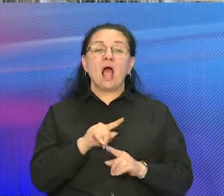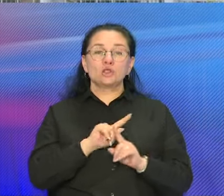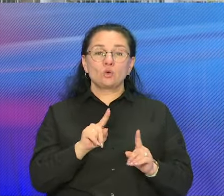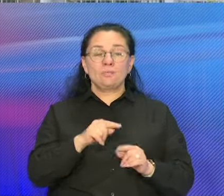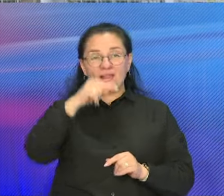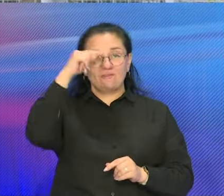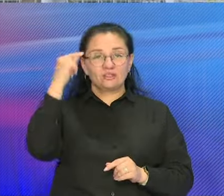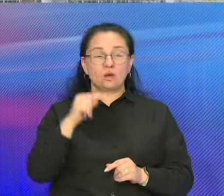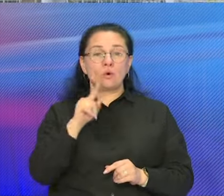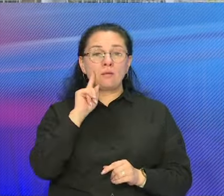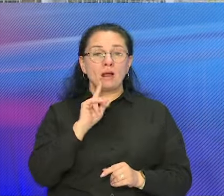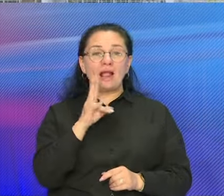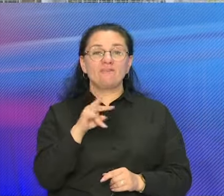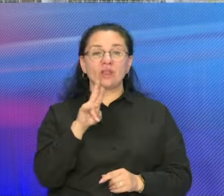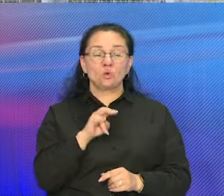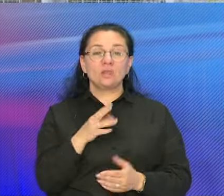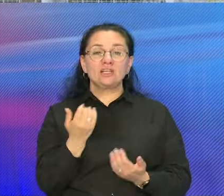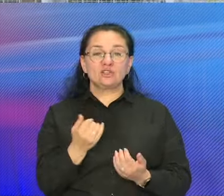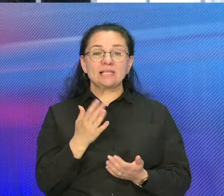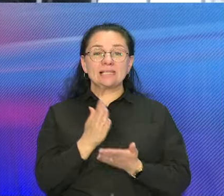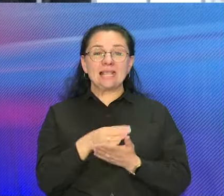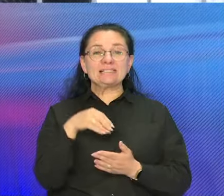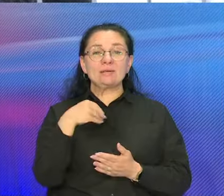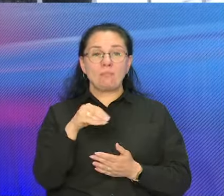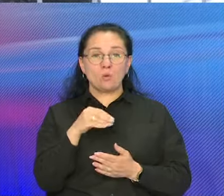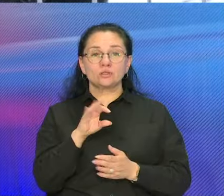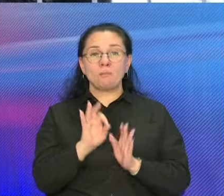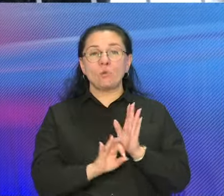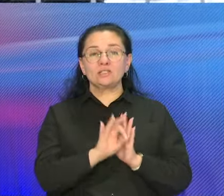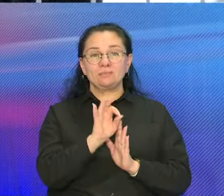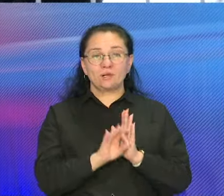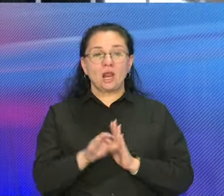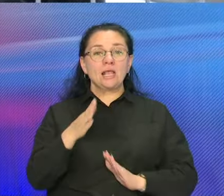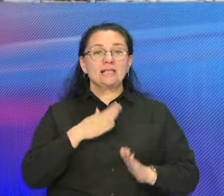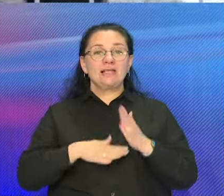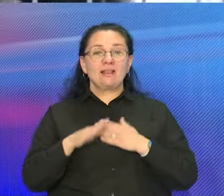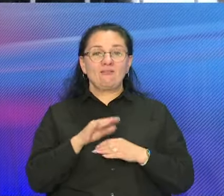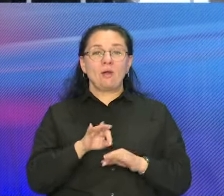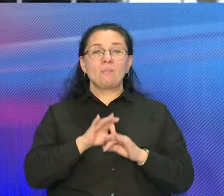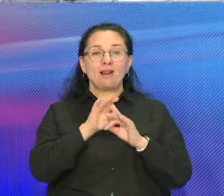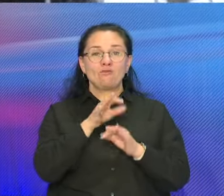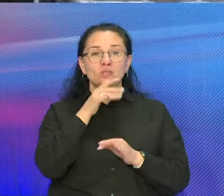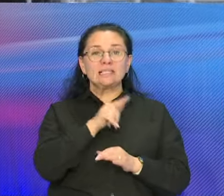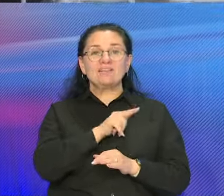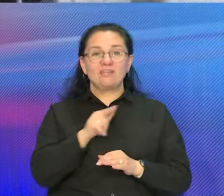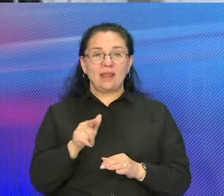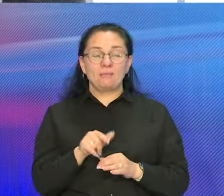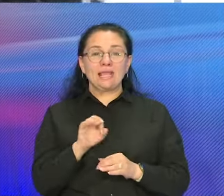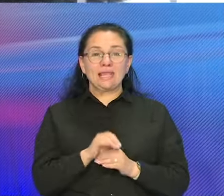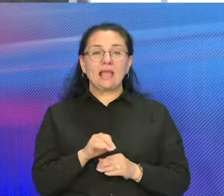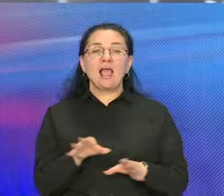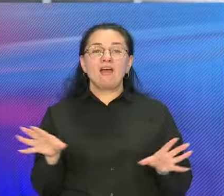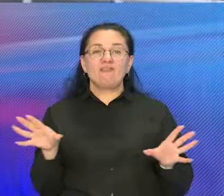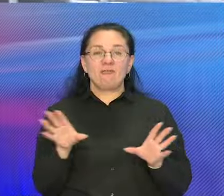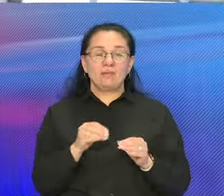пакуль червень не быты узял паузу на высокие температуры Насельники ЗАА с задовольнением бавят час у вуличных вольерах И радуюсь наведывальников